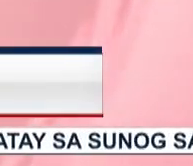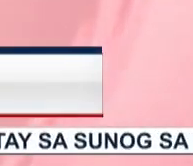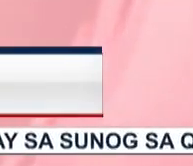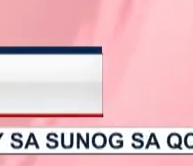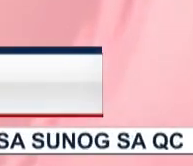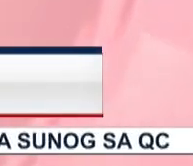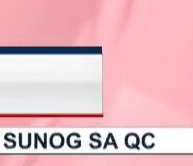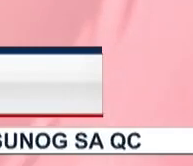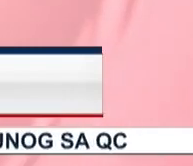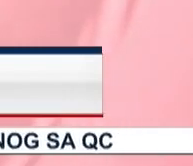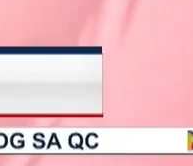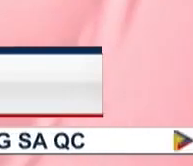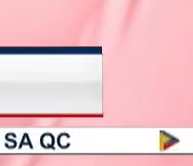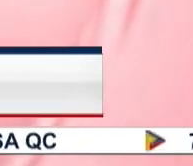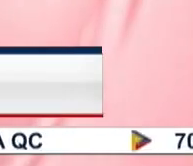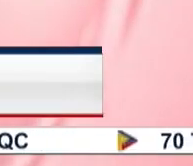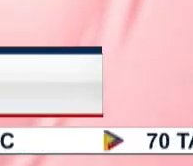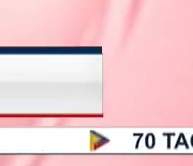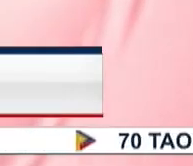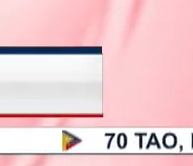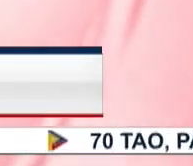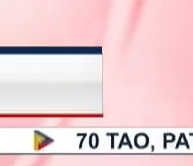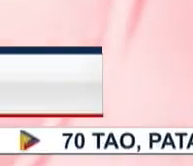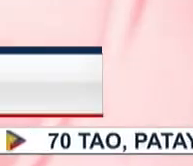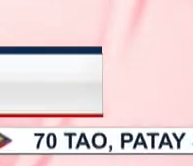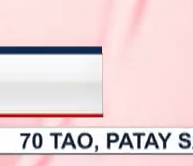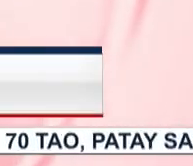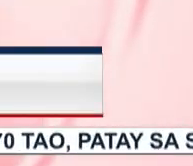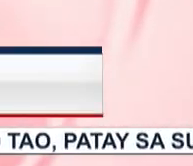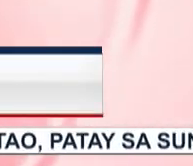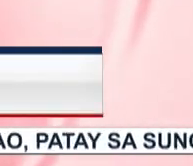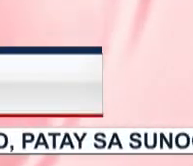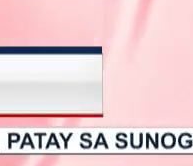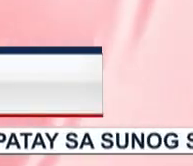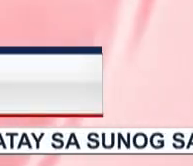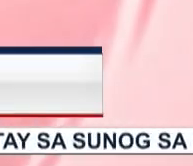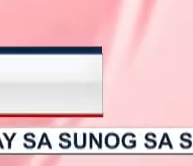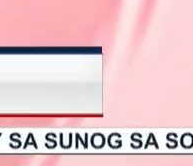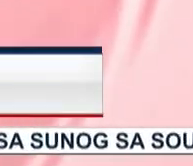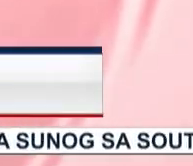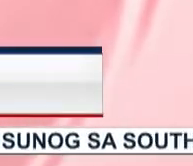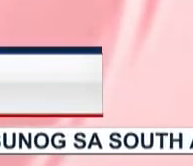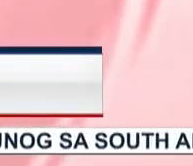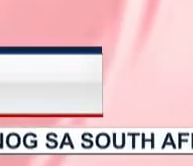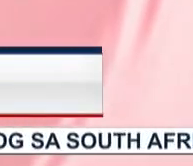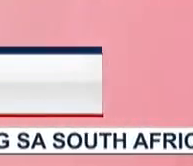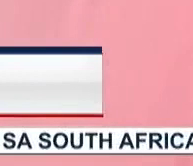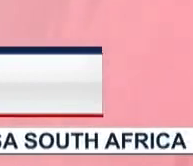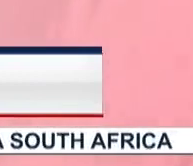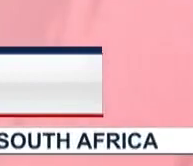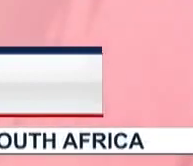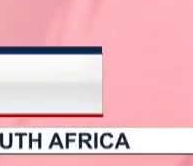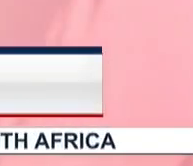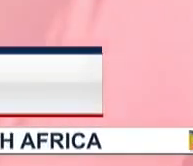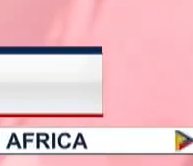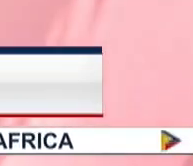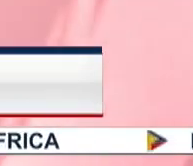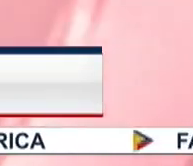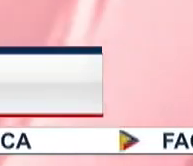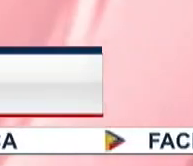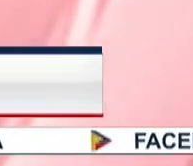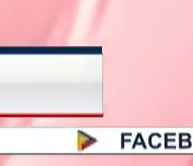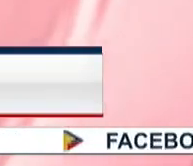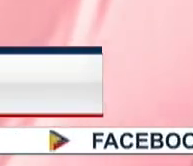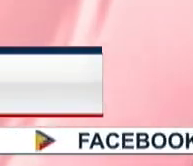ako na yung malalabas, alam ko yung paano gawin. Tsaka dahil parang ang humble-humble niya kaya, bang sinasagot. Bata ka pa lang